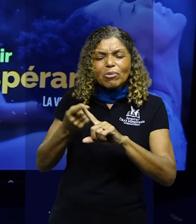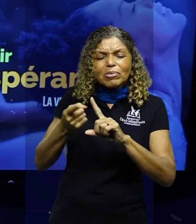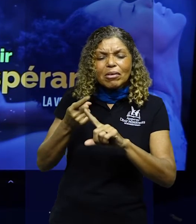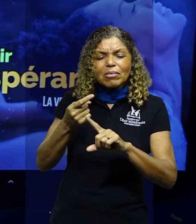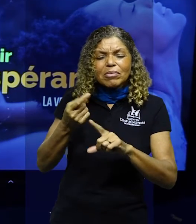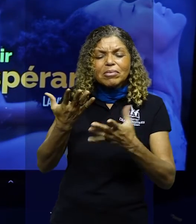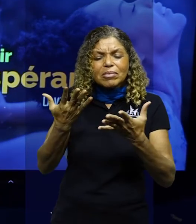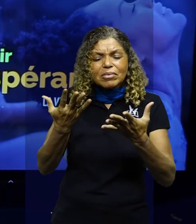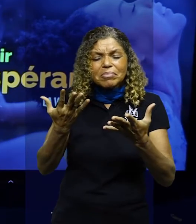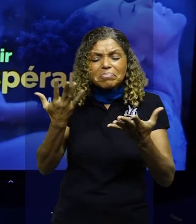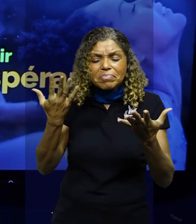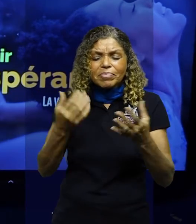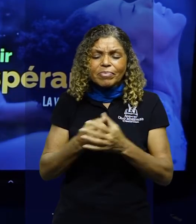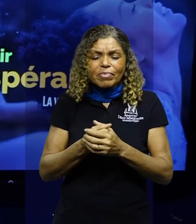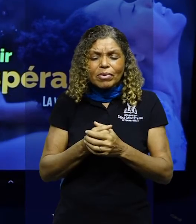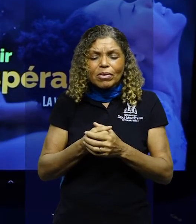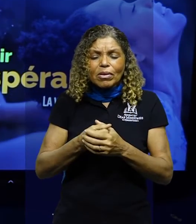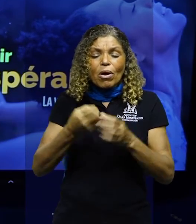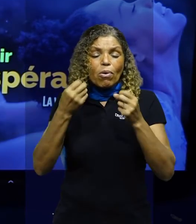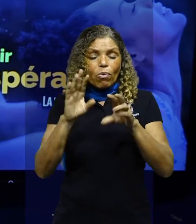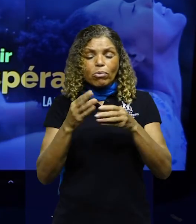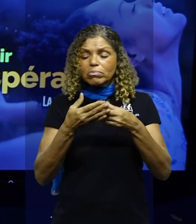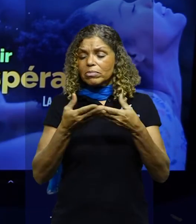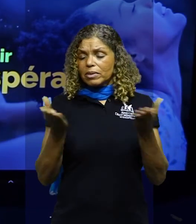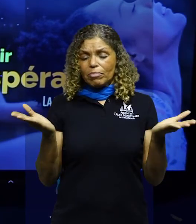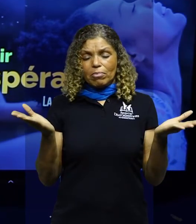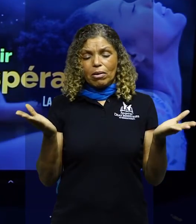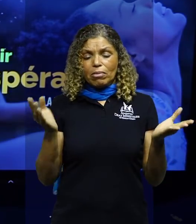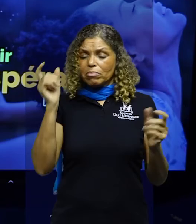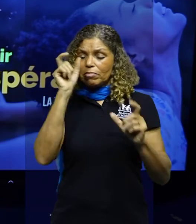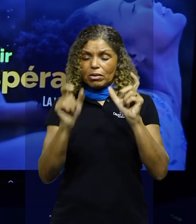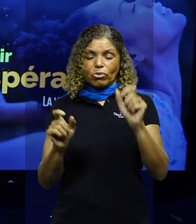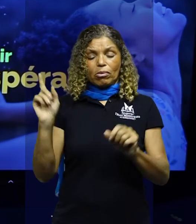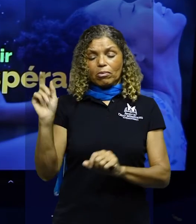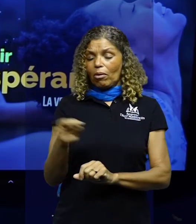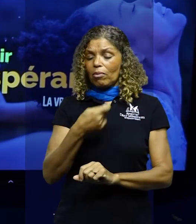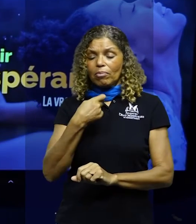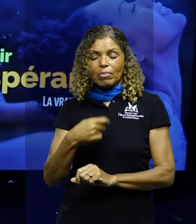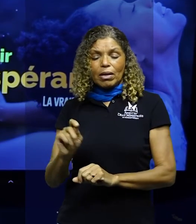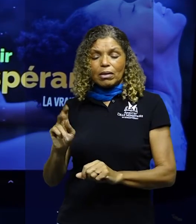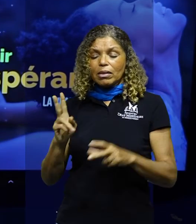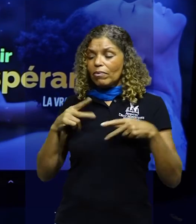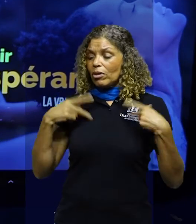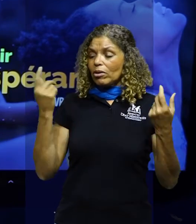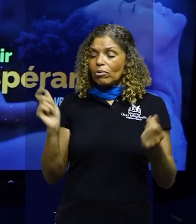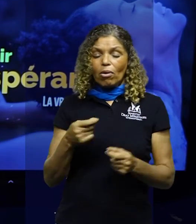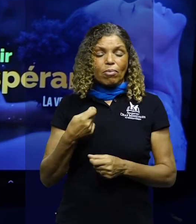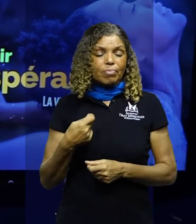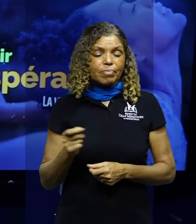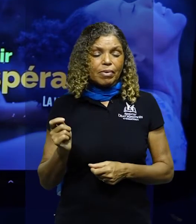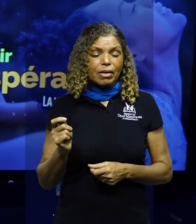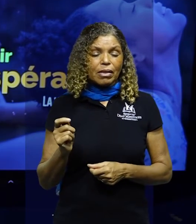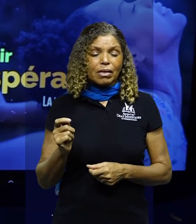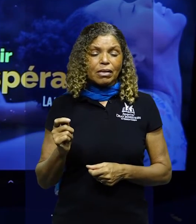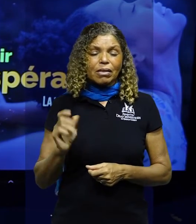société, ou simplement, Seigneur, un citoyen, mais Seigneur, ta grâce,